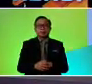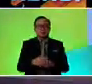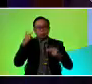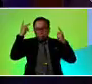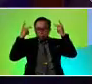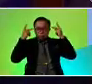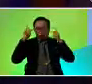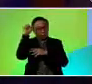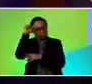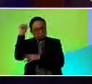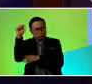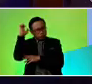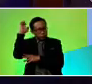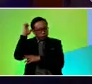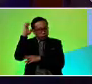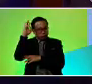Waalaikumsalam